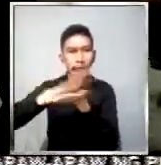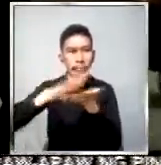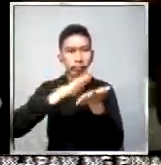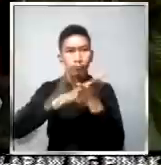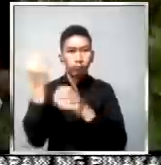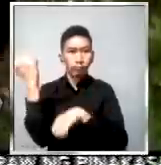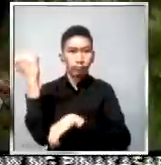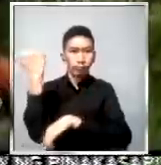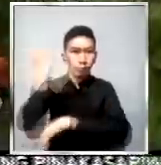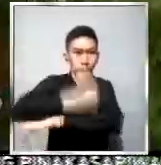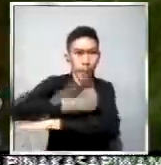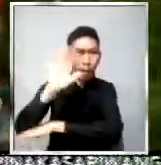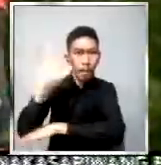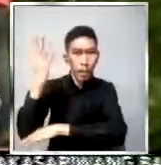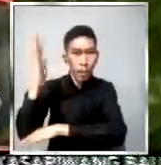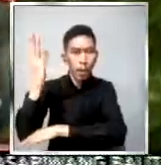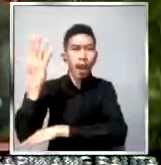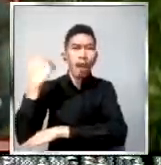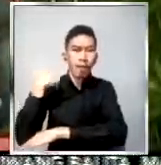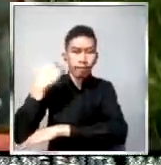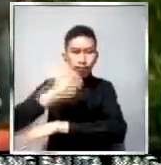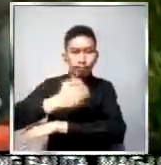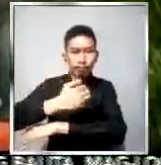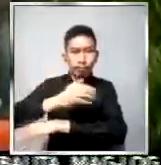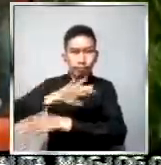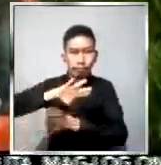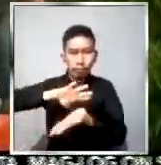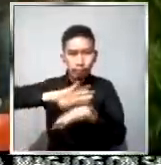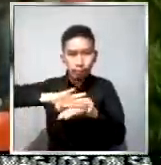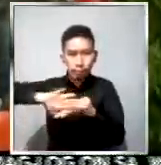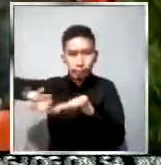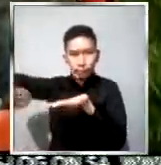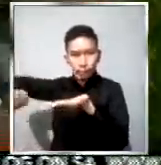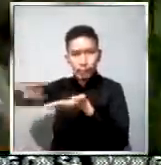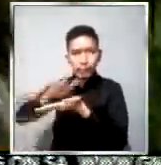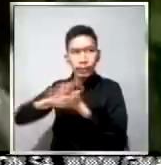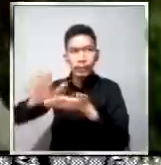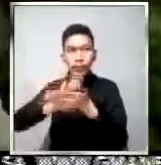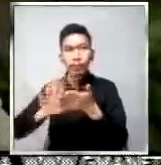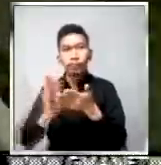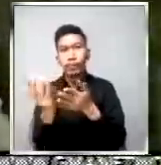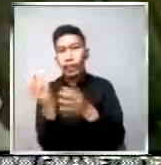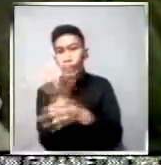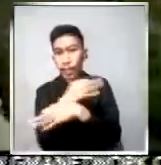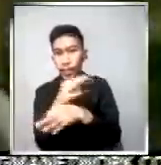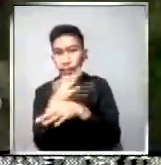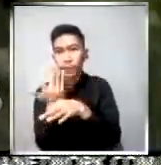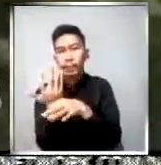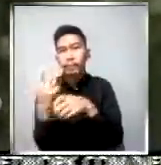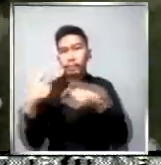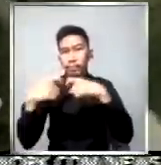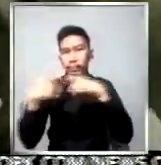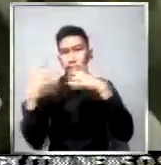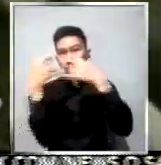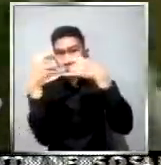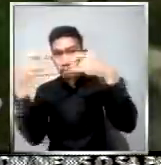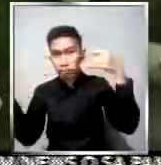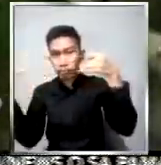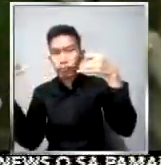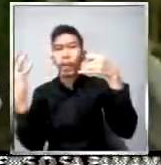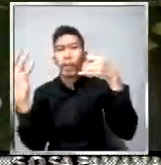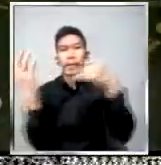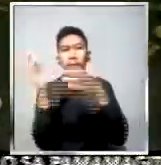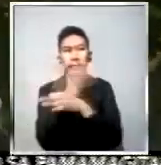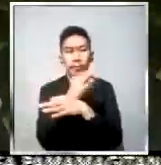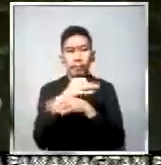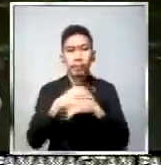highway. Sisimulan na rin ang assessment at pagkukumpuni sa mga linya ng kuryente. 25 lugar sa lalawigan ang nawala ng supply ng kuryente.